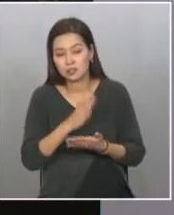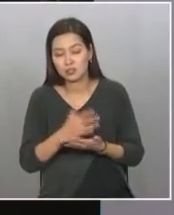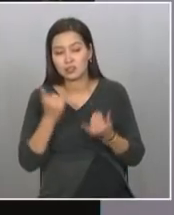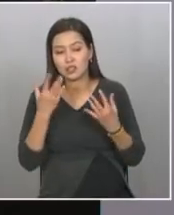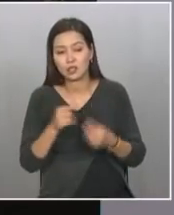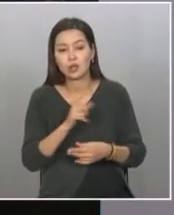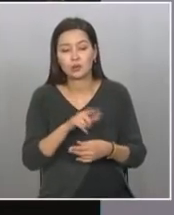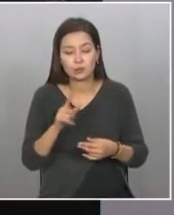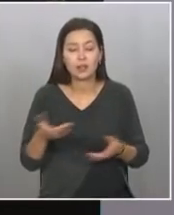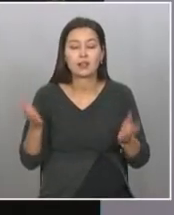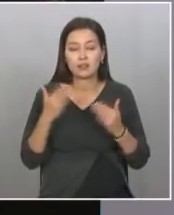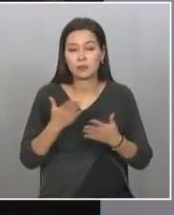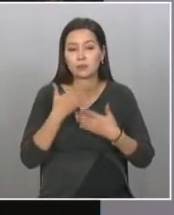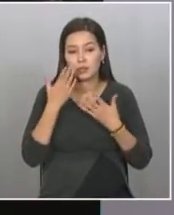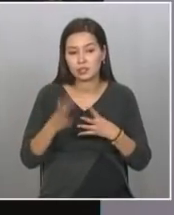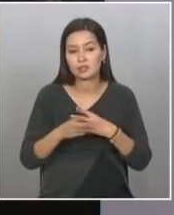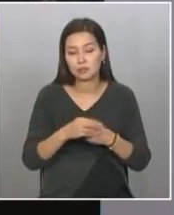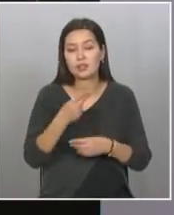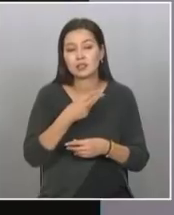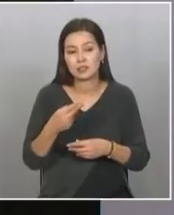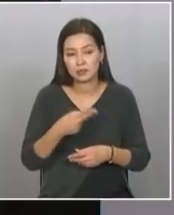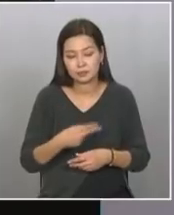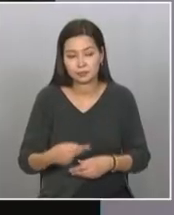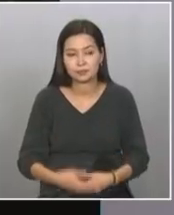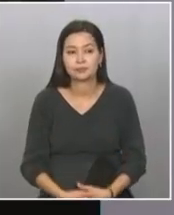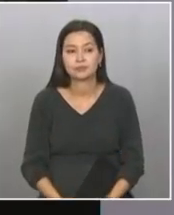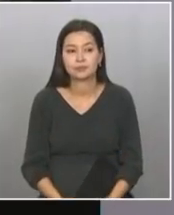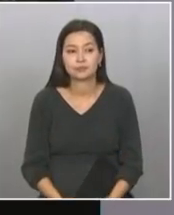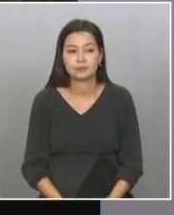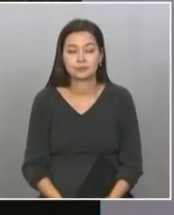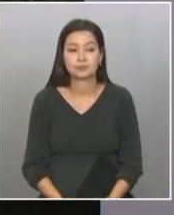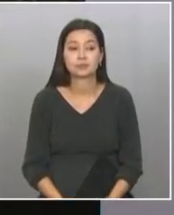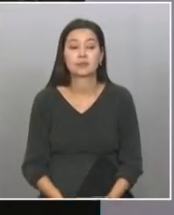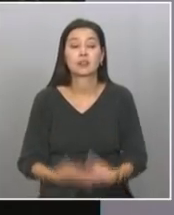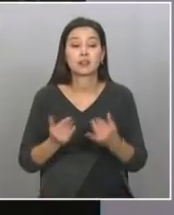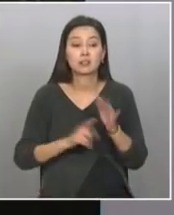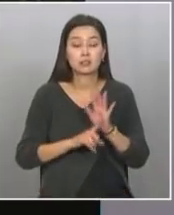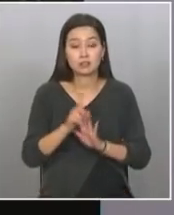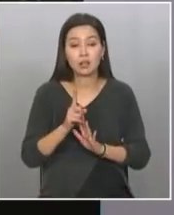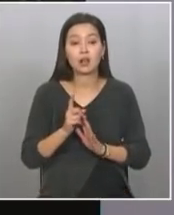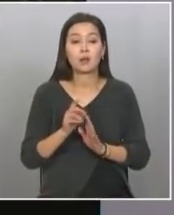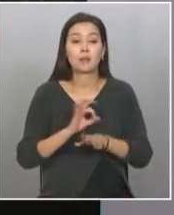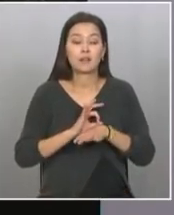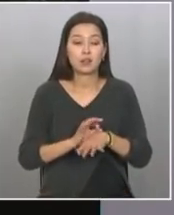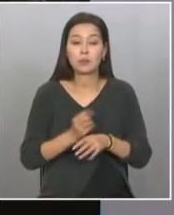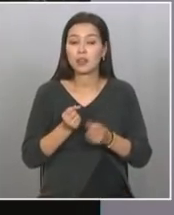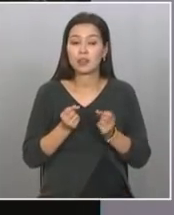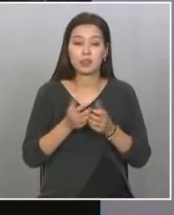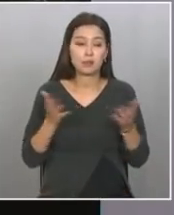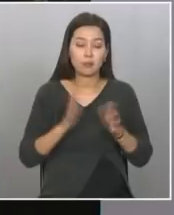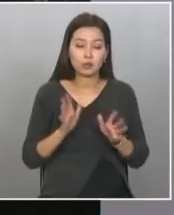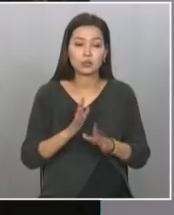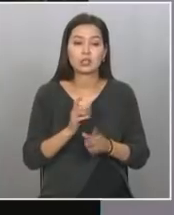вам прочитать текст. Но вначале, ребята, проведем небольшую словарную работу, ведь в этом